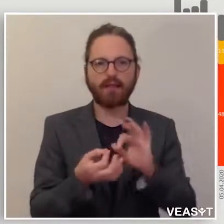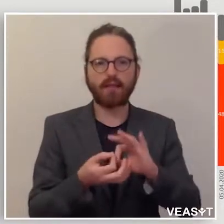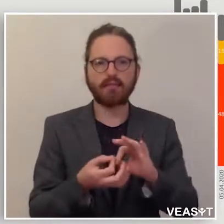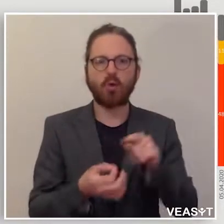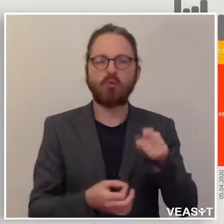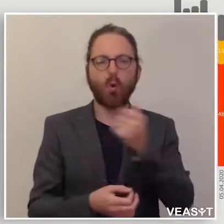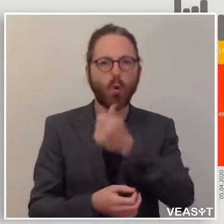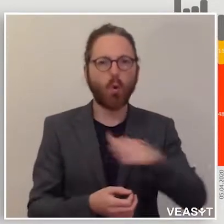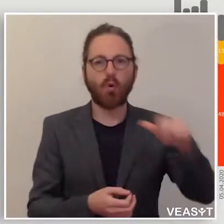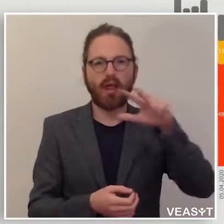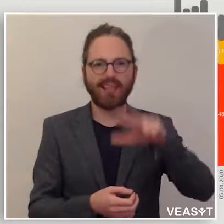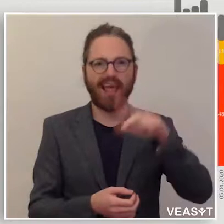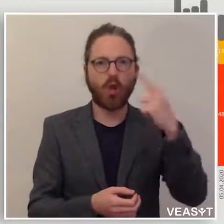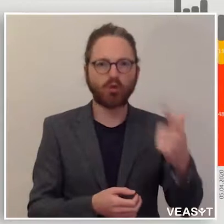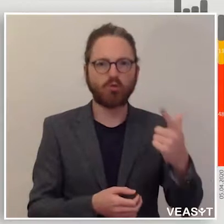france